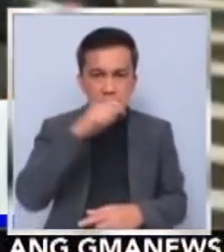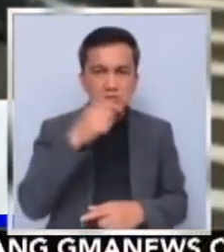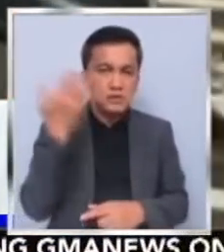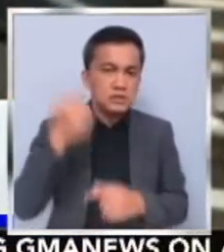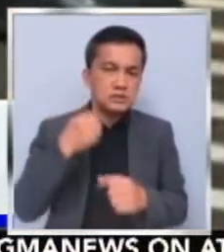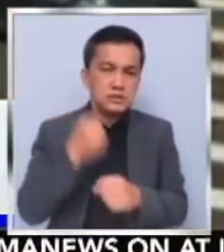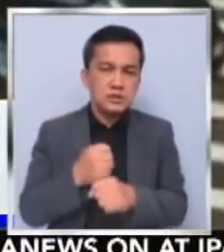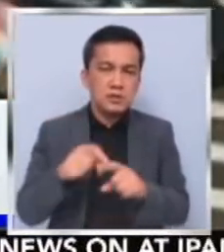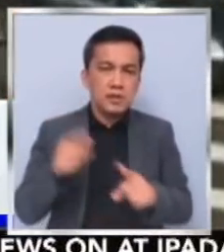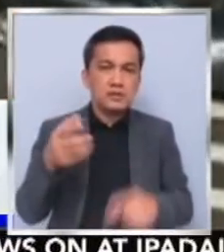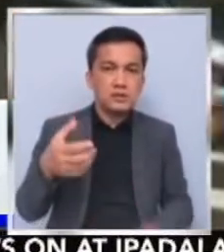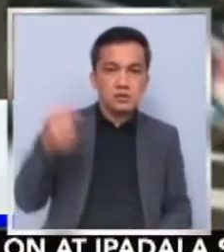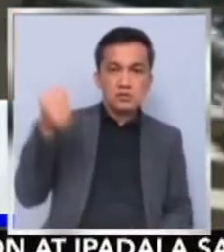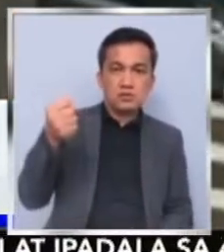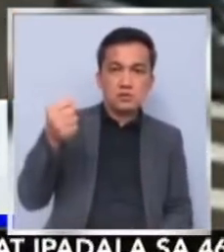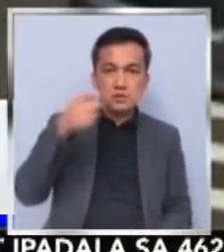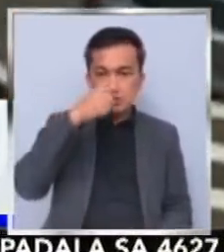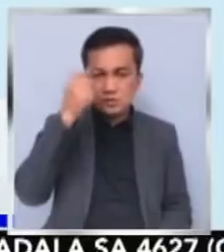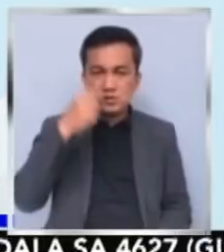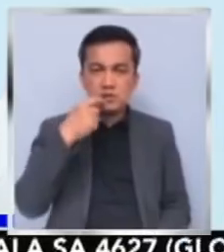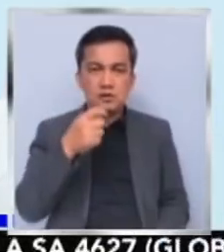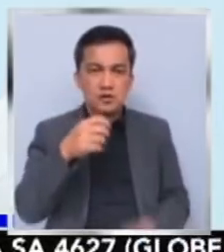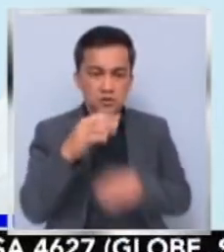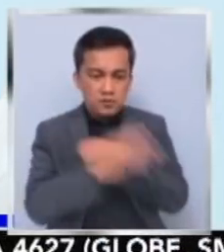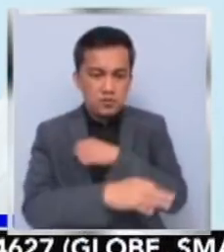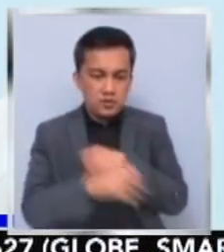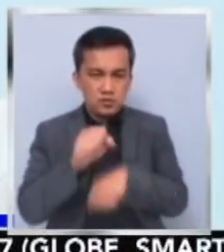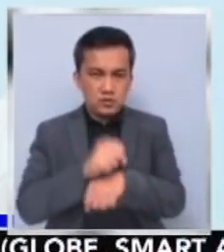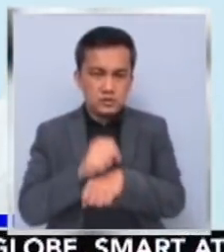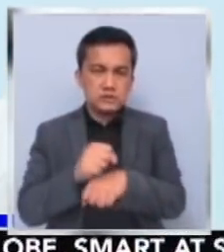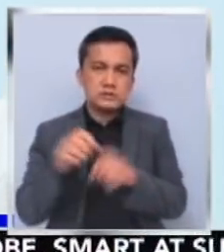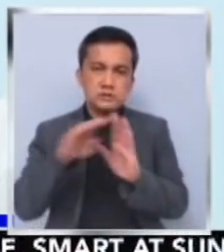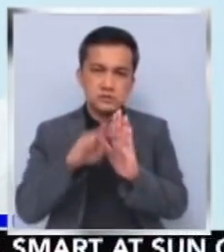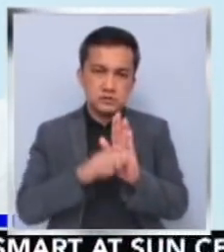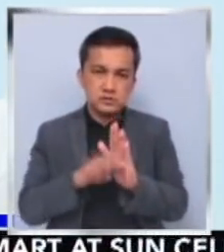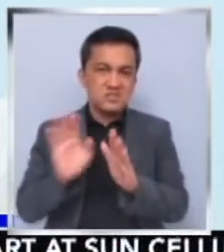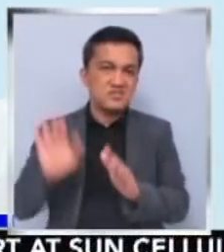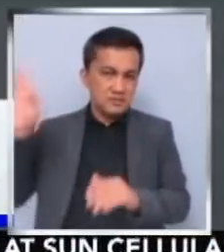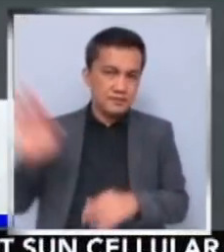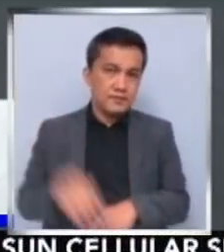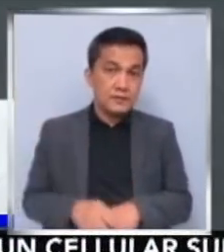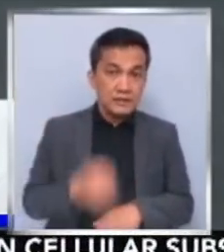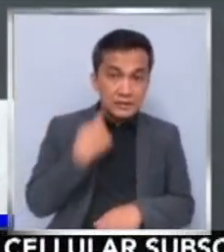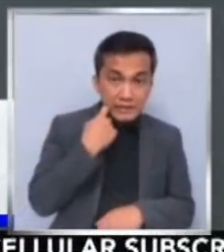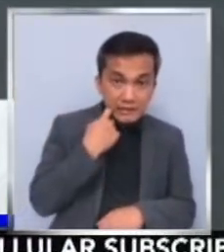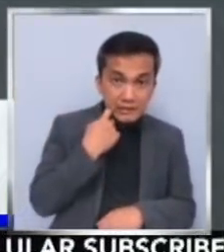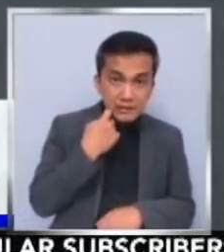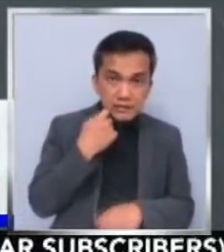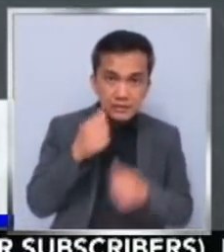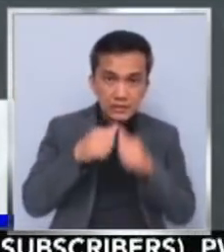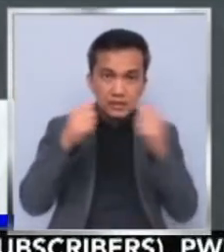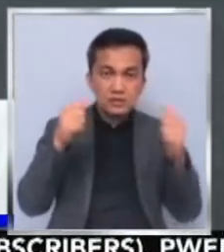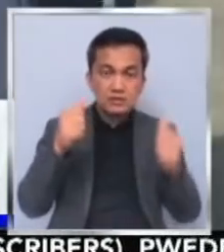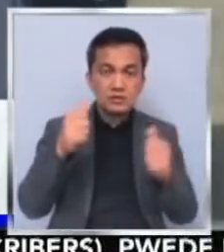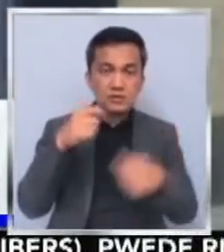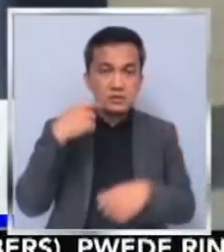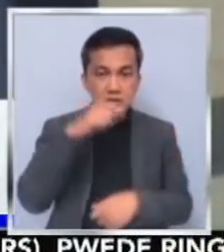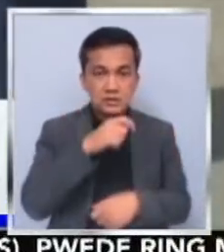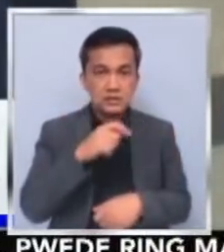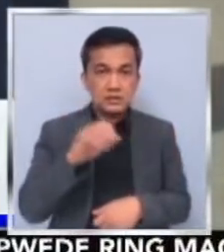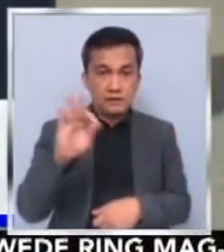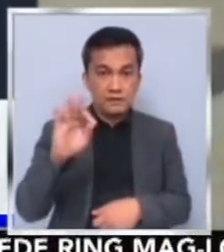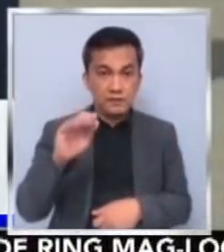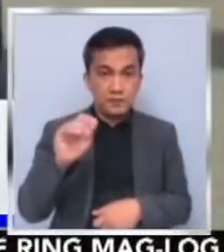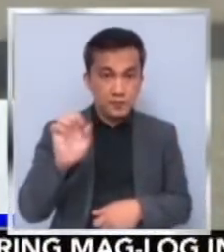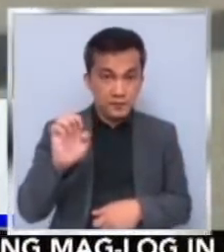dahil sa foreign workers restrictions nila. Pero kamakailan, inanunsyo ng Taiwan na simula sa February 15, pwede na